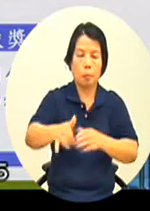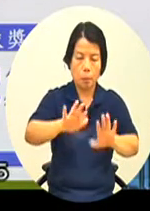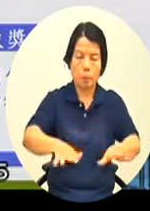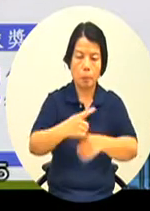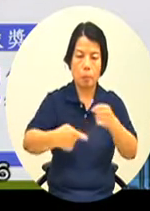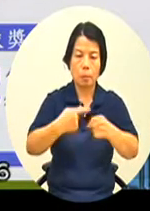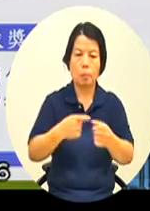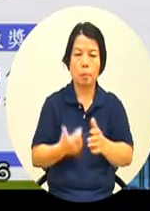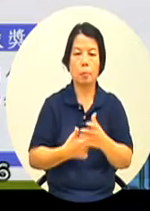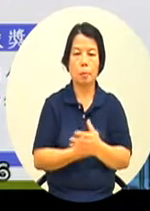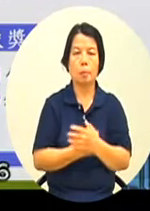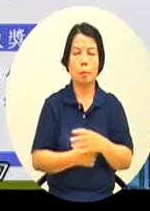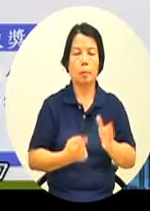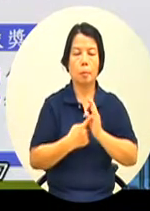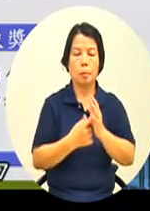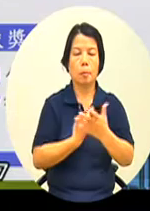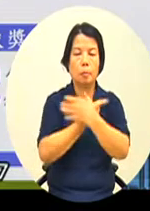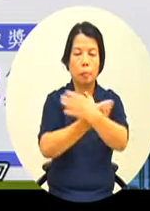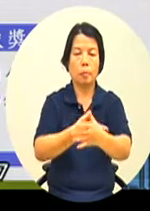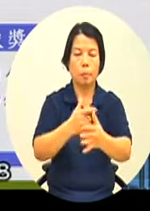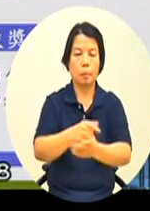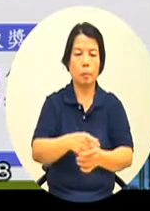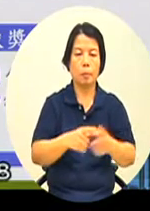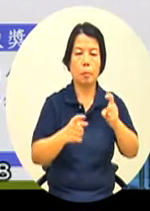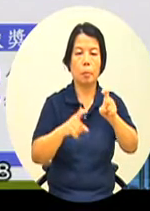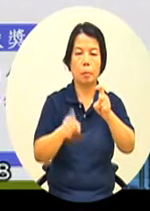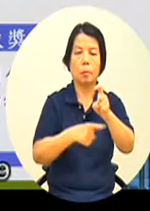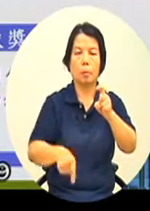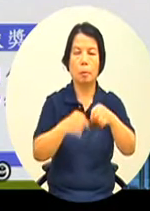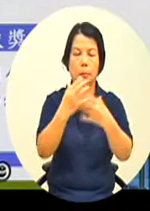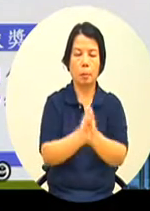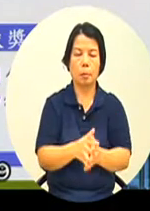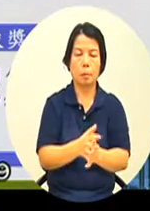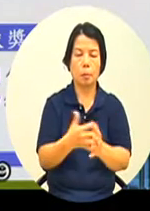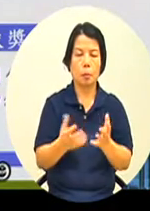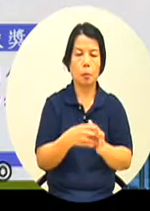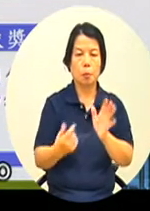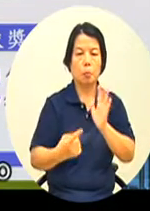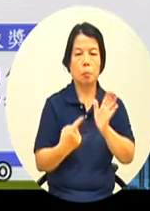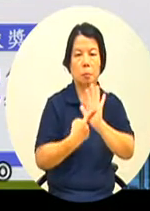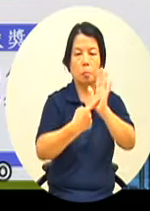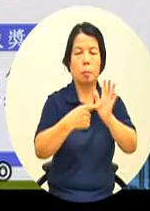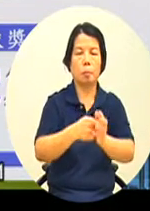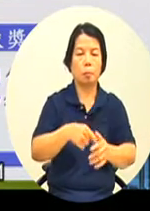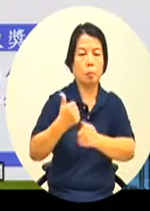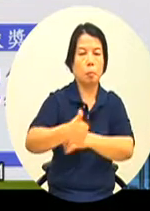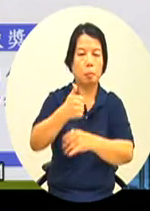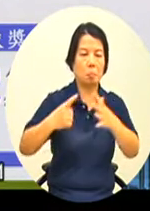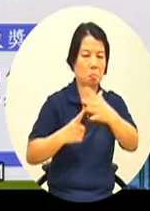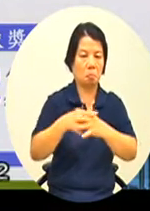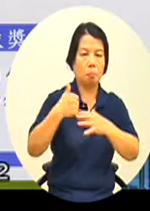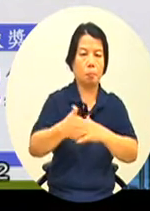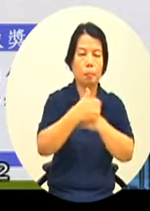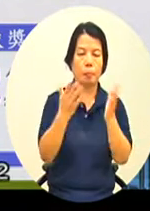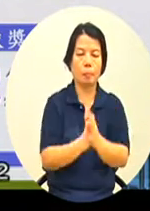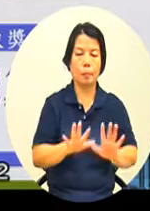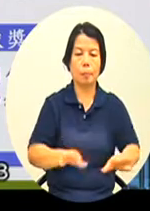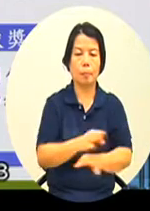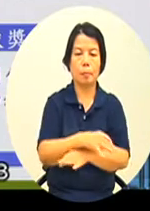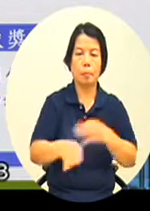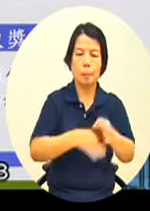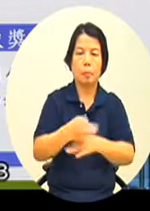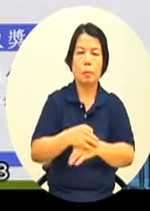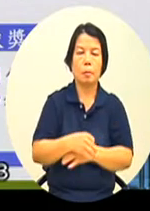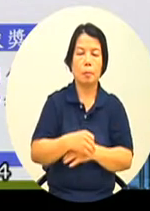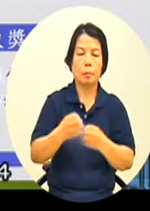们一共表扬10位我们市政府的模范公务人员，并且遴政其中2位，一个金花局的林